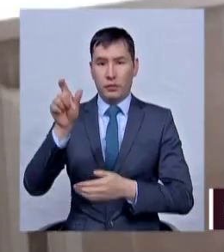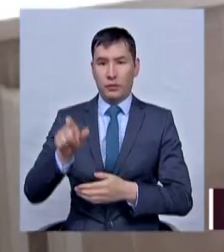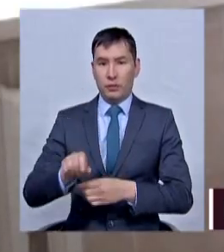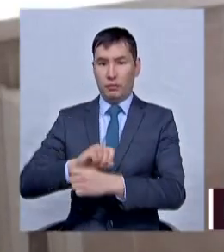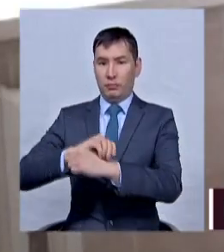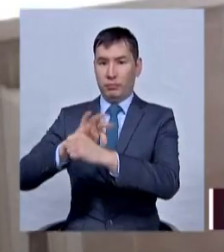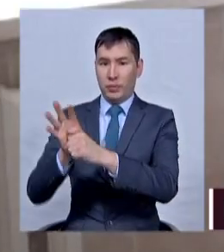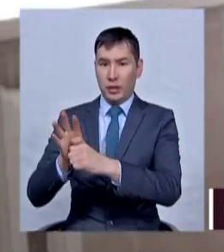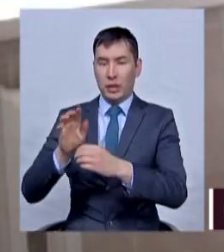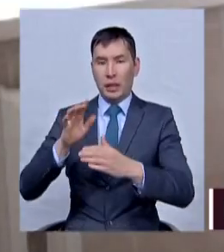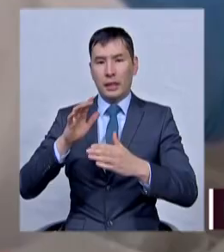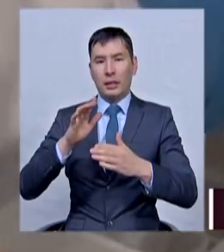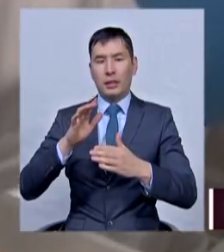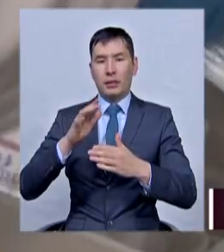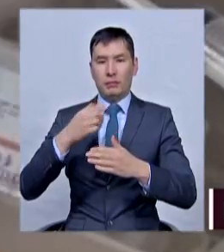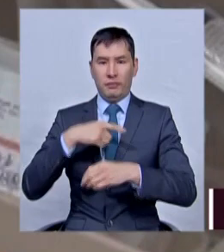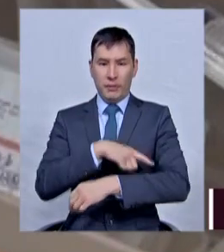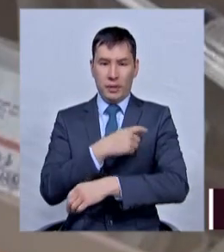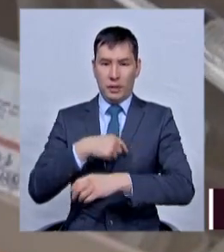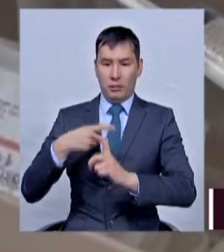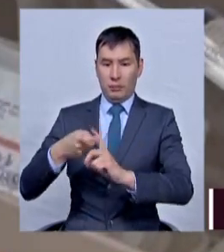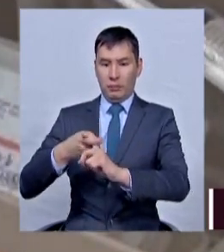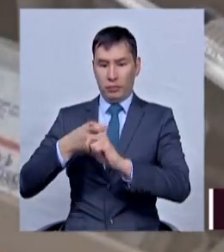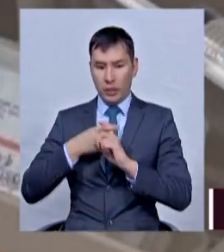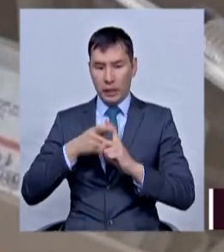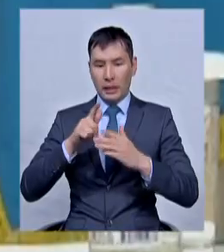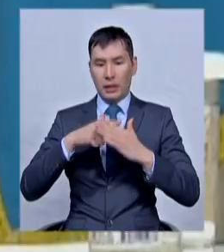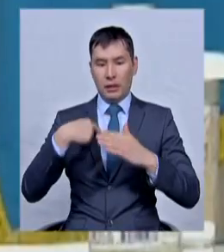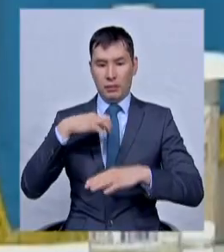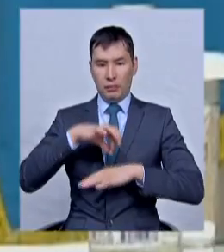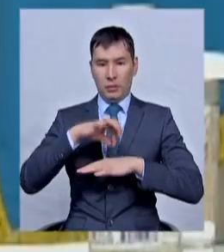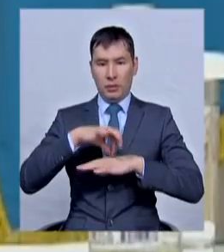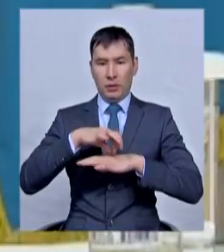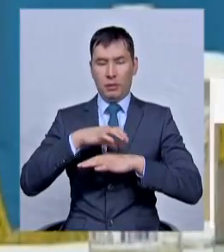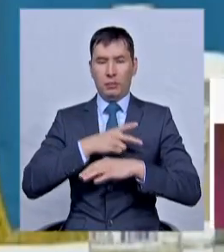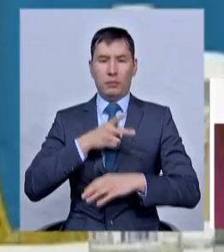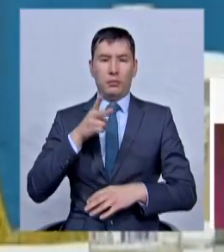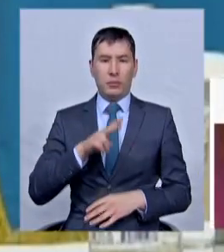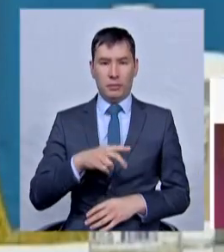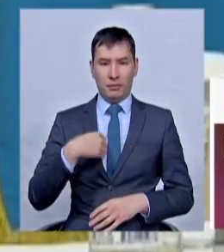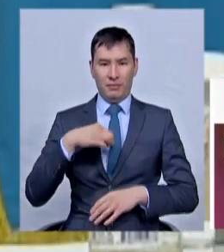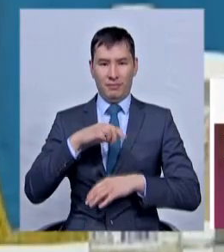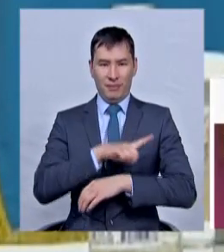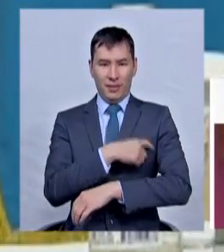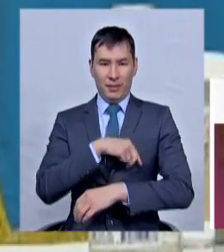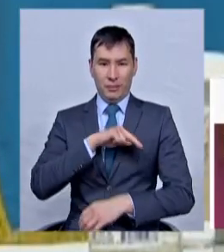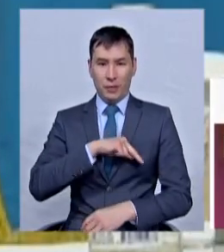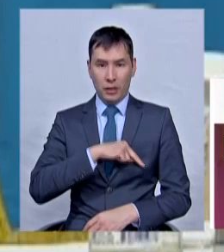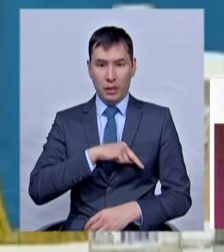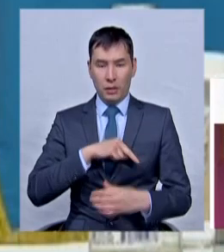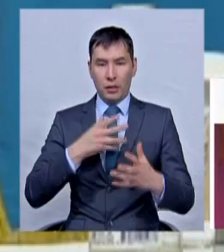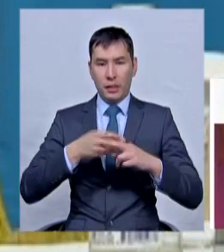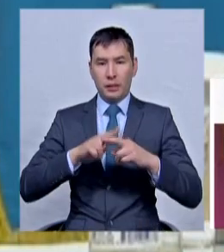болған дәрігерлерді қаржылай қолдау ісінің жалғасатынын айтты. Биыл мамыр айында ұлттық қоғамдық